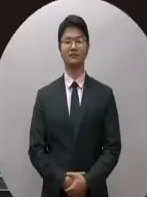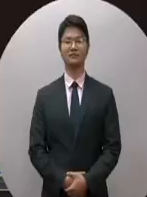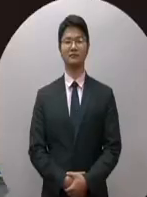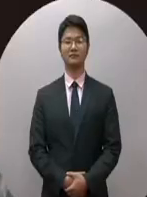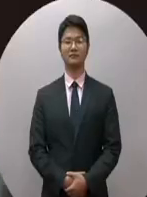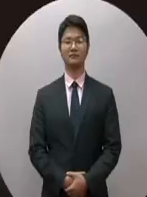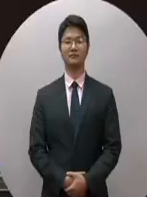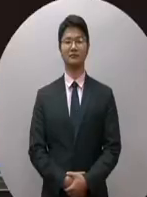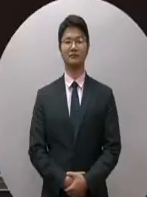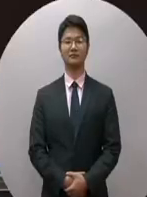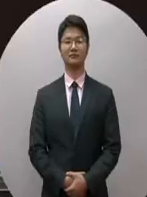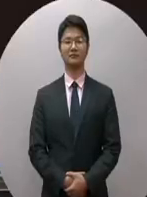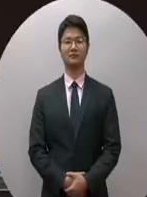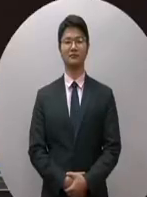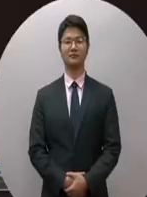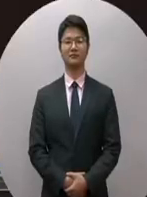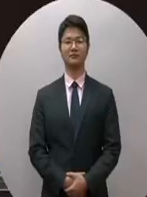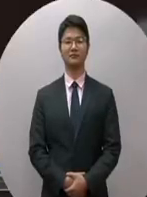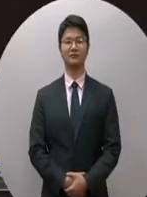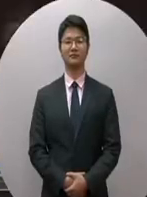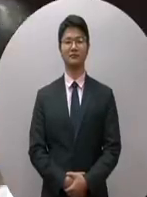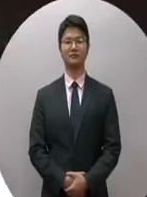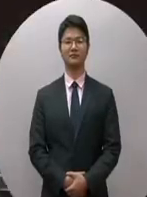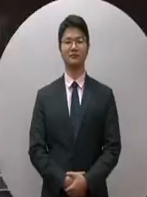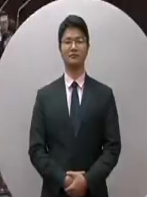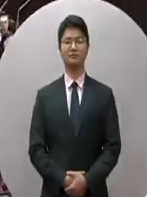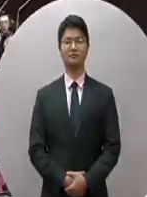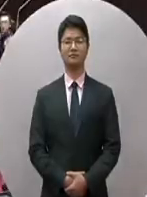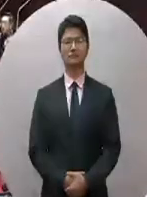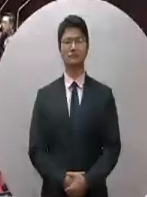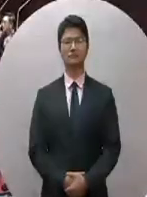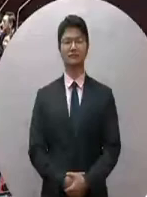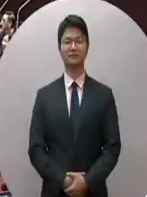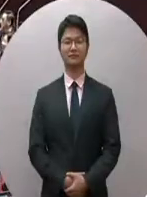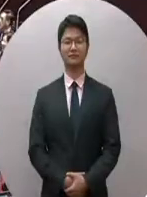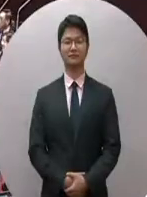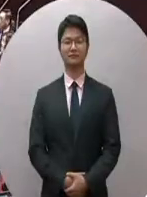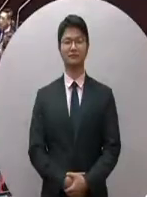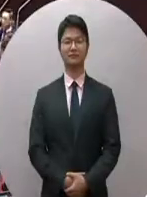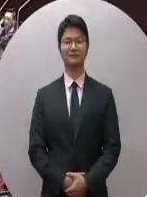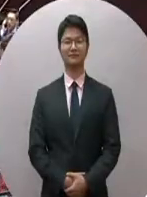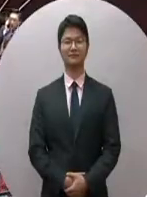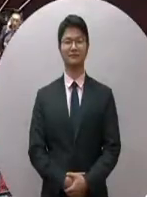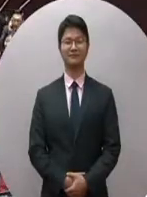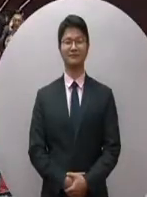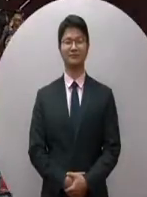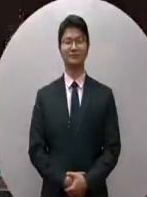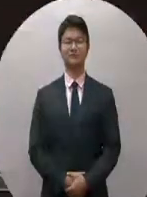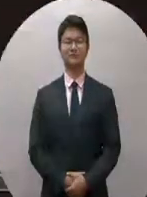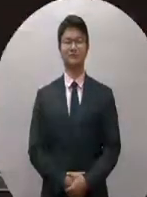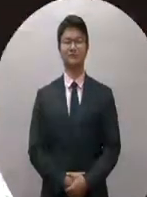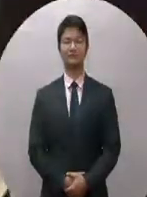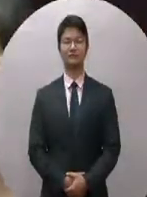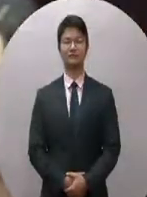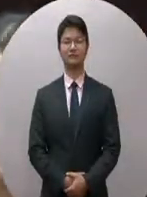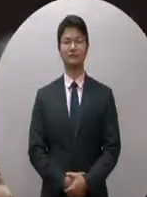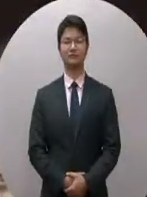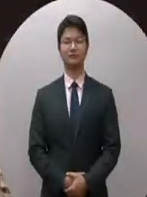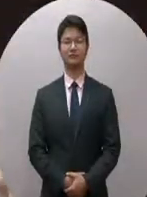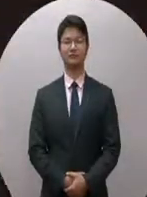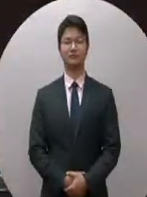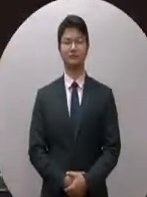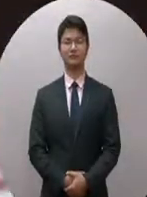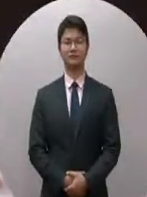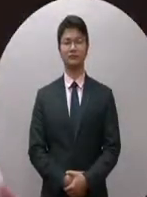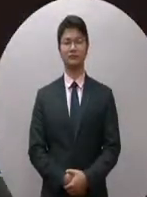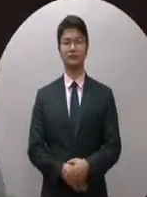院长看到了哈。好，好，院长都看到了哈。好，好，好，好，来啊，我